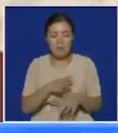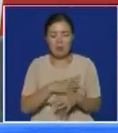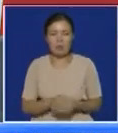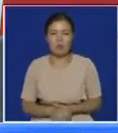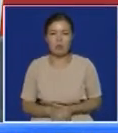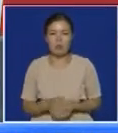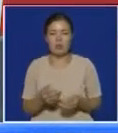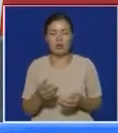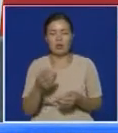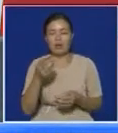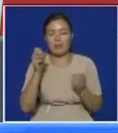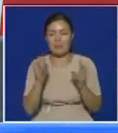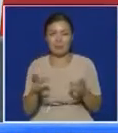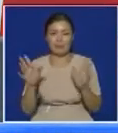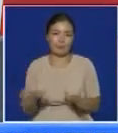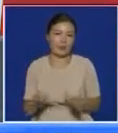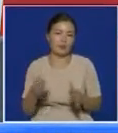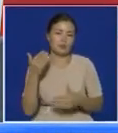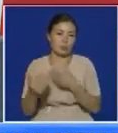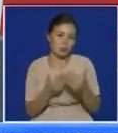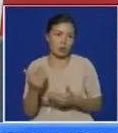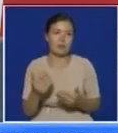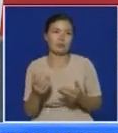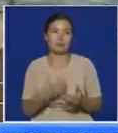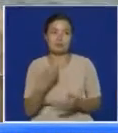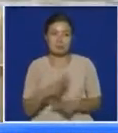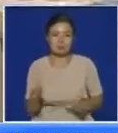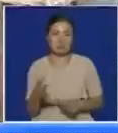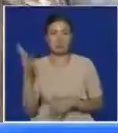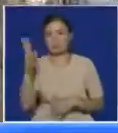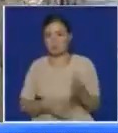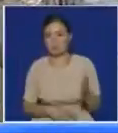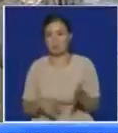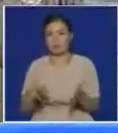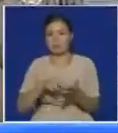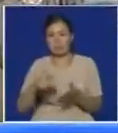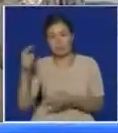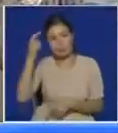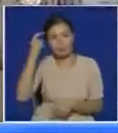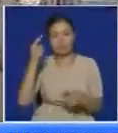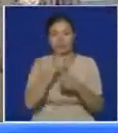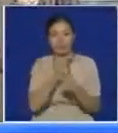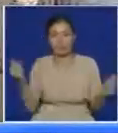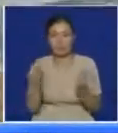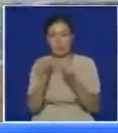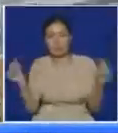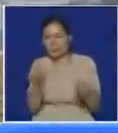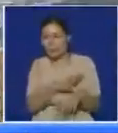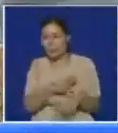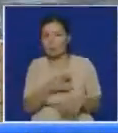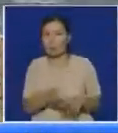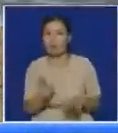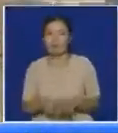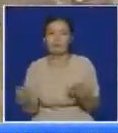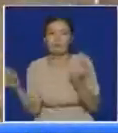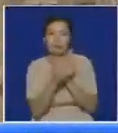сұраймын. Ал қауіпті жерлерге шомылушылар ажалдан қорықпаса да, айыппұлдан қорқар деген үмітпен теңіз жағалауларына тайға таңба